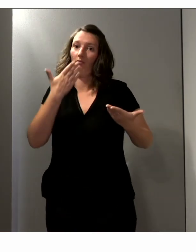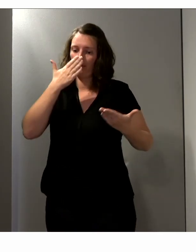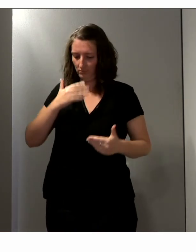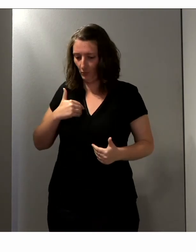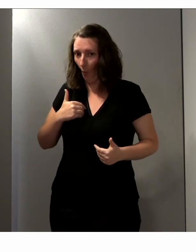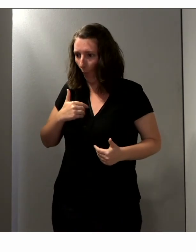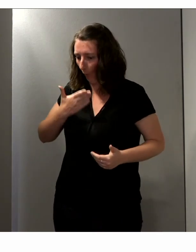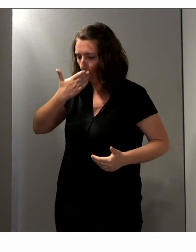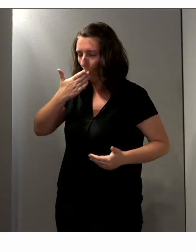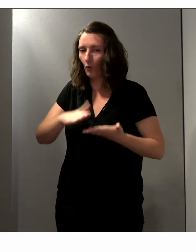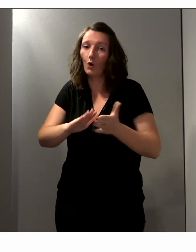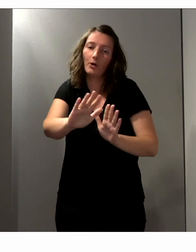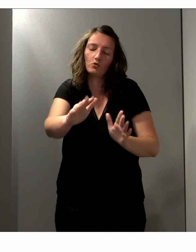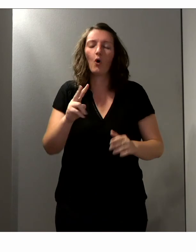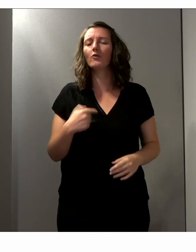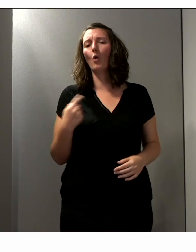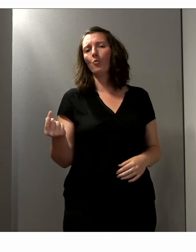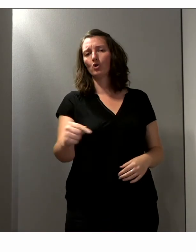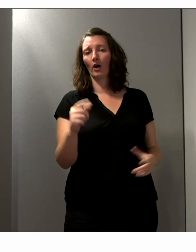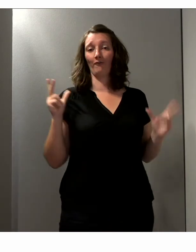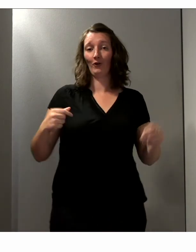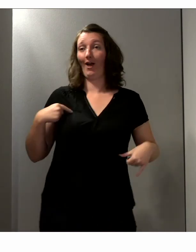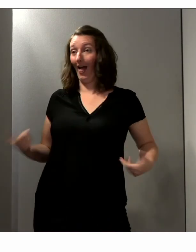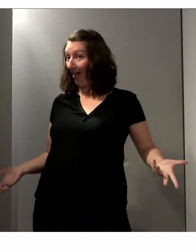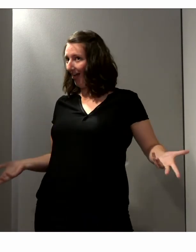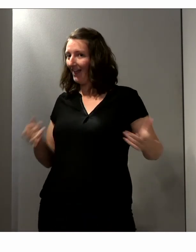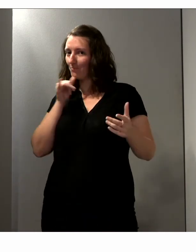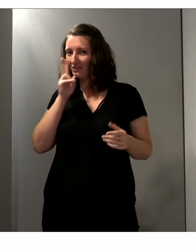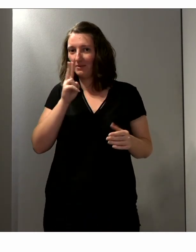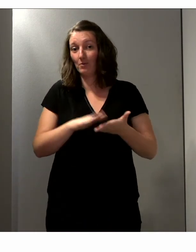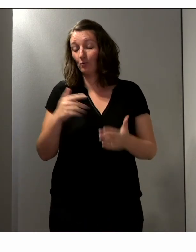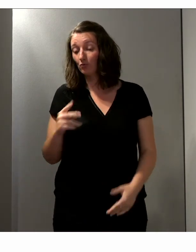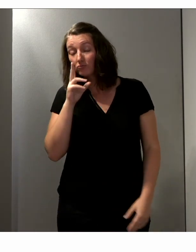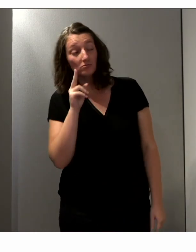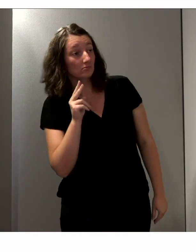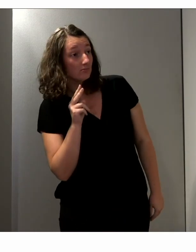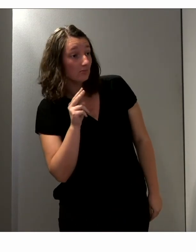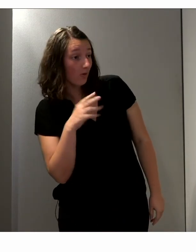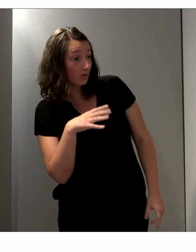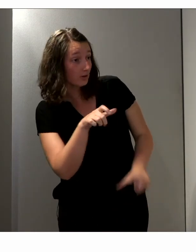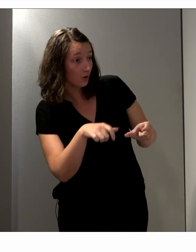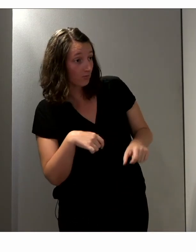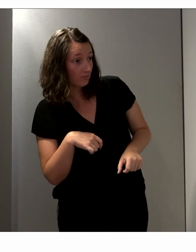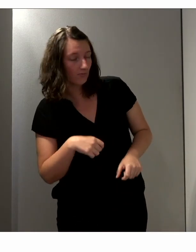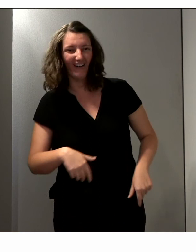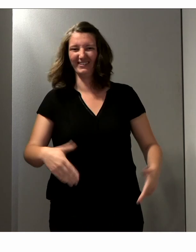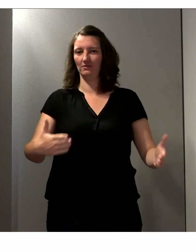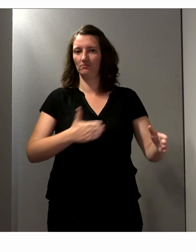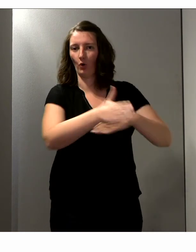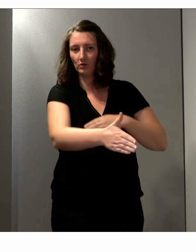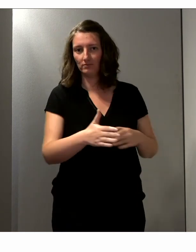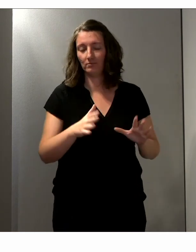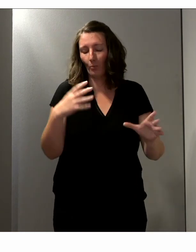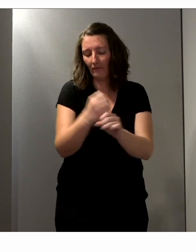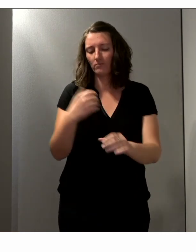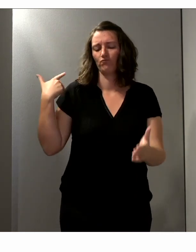voudrais. Vraiment, non, moi je viens là comme ça en trublion. Hein, voilà, je suis passé là, j'ai vu de la lumière, donc je me suis dit, bah, tiens, pourquoi pas venir. Puis comme j'ai assisté un